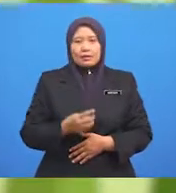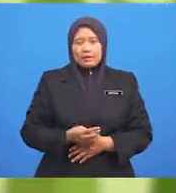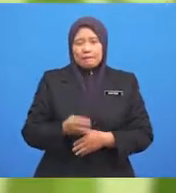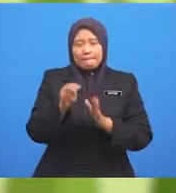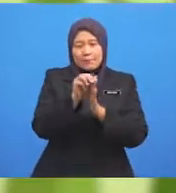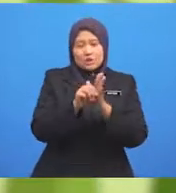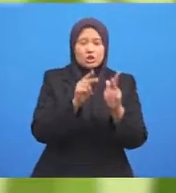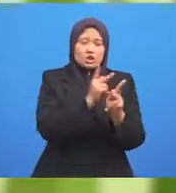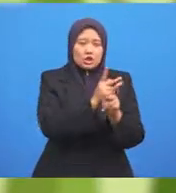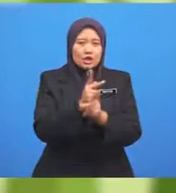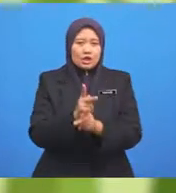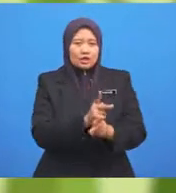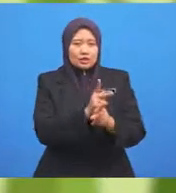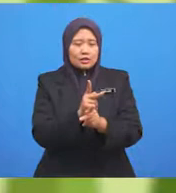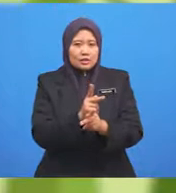menjaga